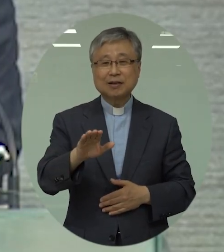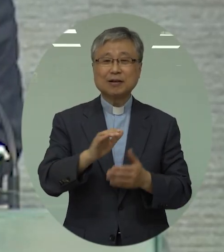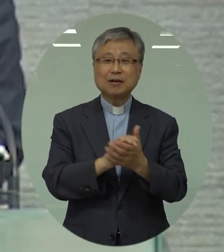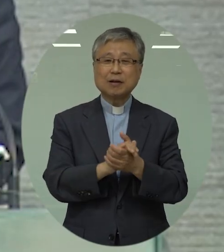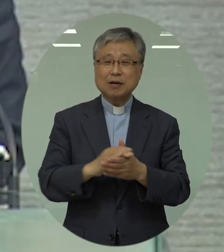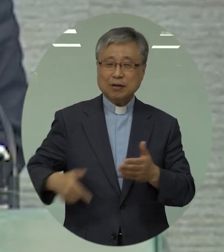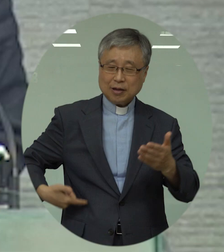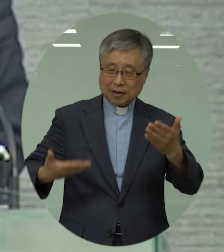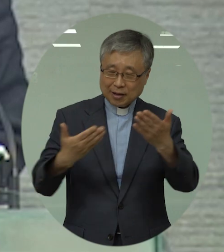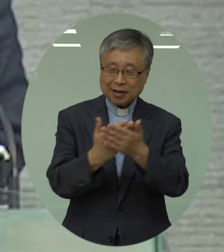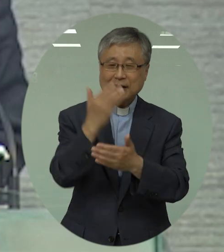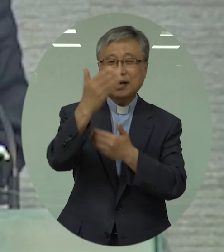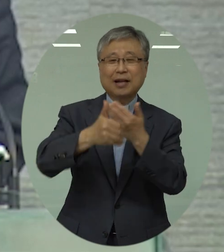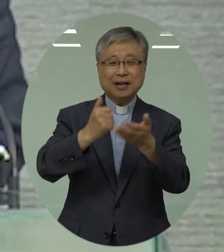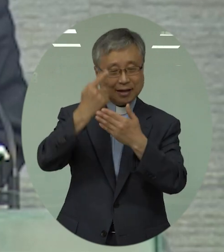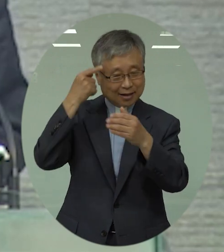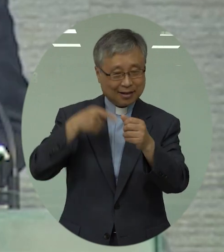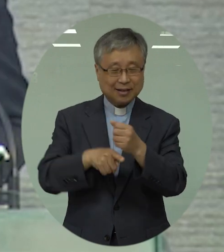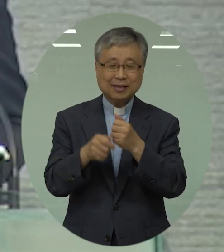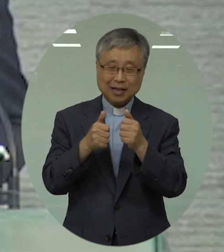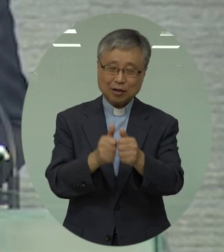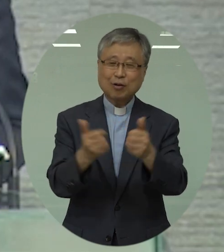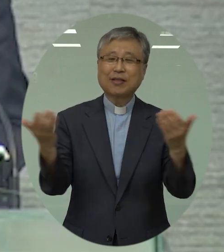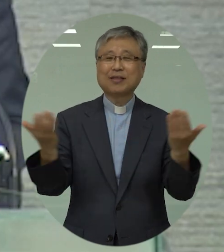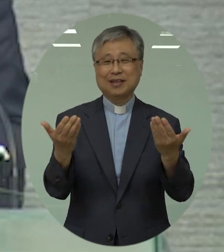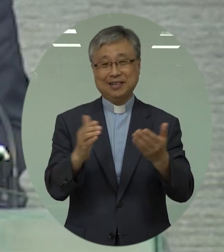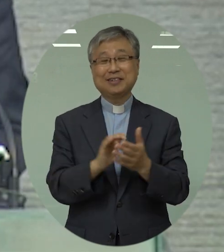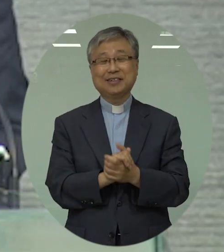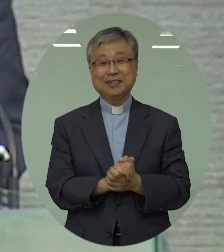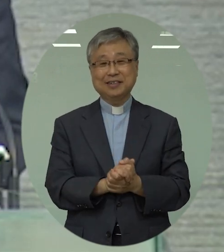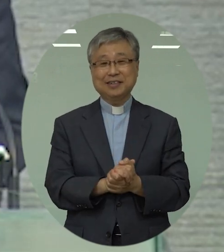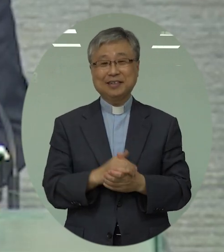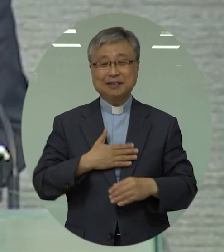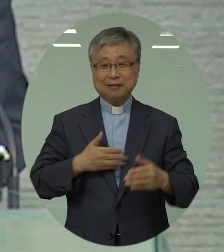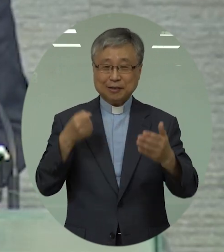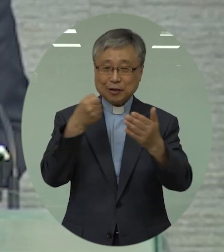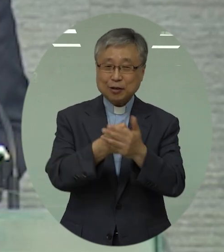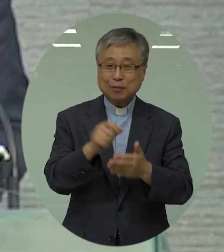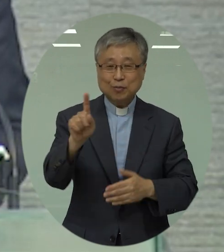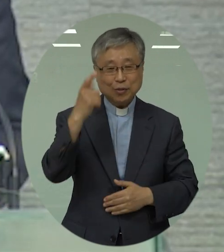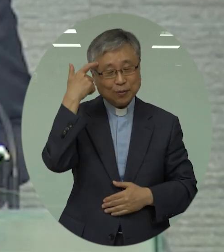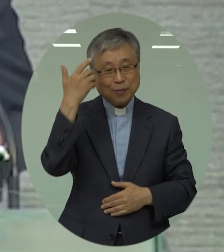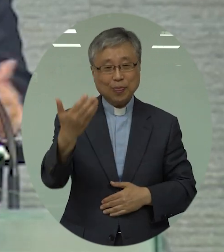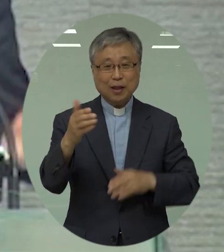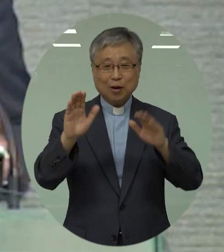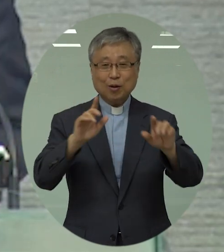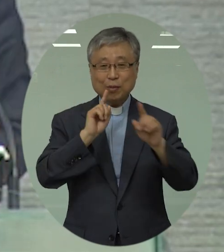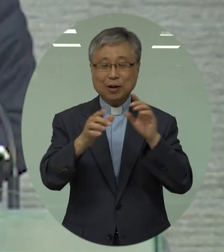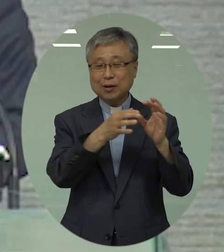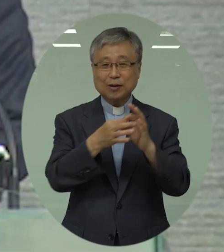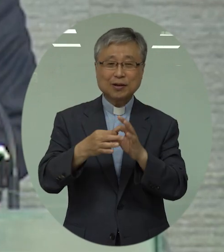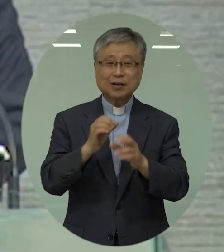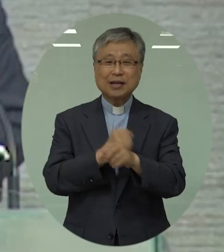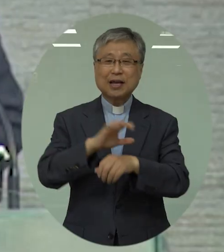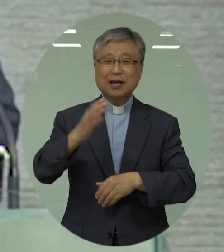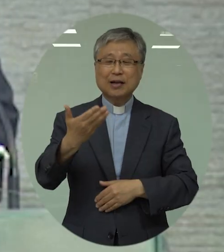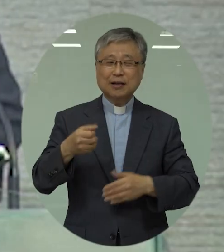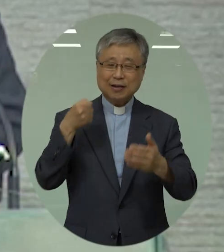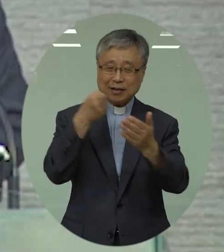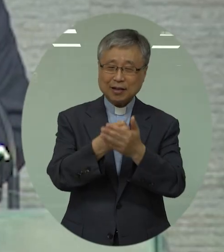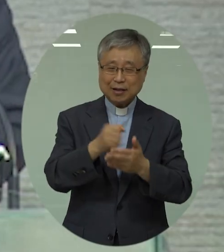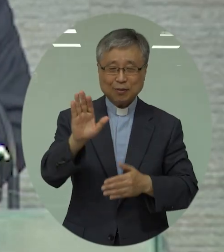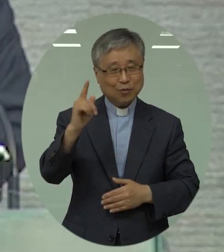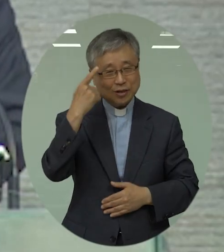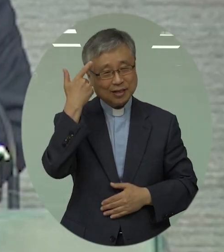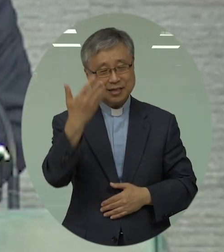금세 뉘우치고 하나님의 뜻을 따르기로 한 것. 나의 결단은 뭐예요? 내가 오늘 본문을 통해서 내가 해야 할 결단이 뭔가?